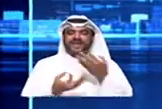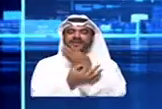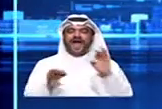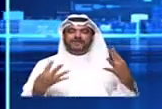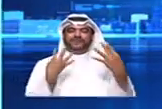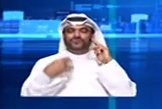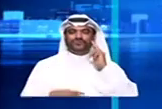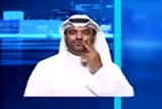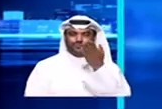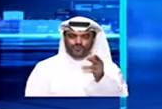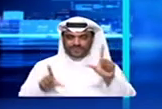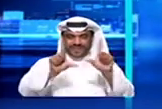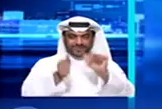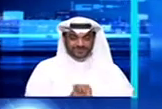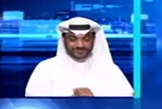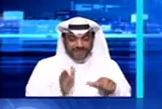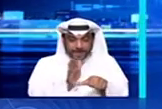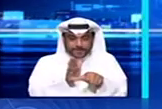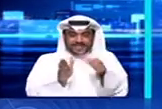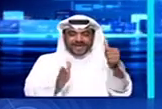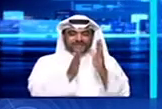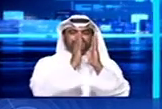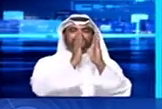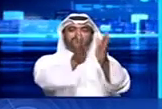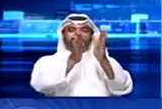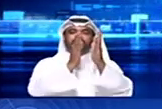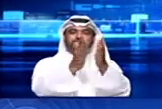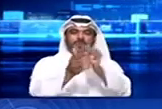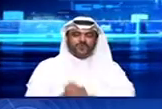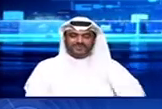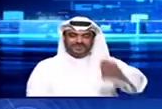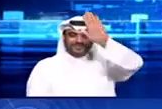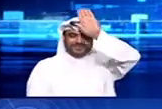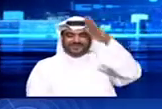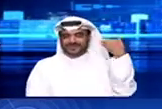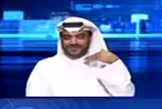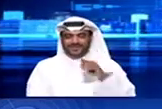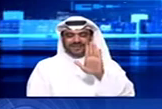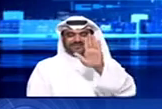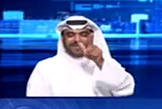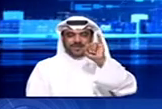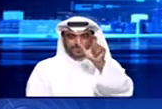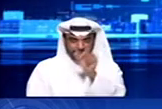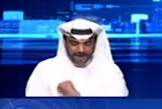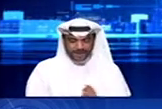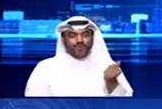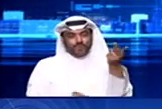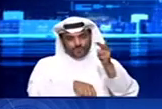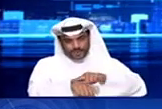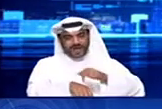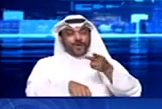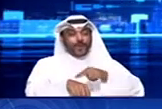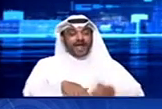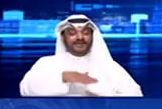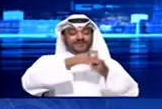في البداية نهنئ خادم الحرمين الشريفين الملك سلمان بن عبد العزيز آل سعود وولي عهده